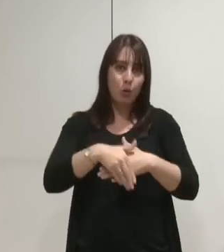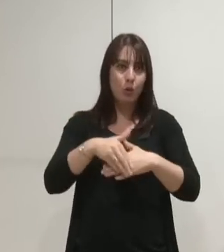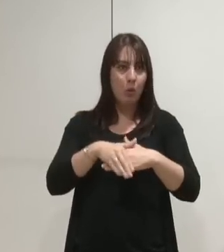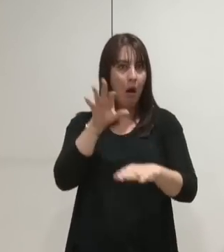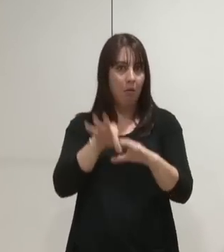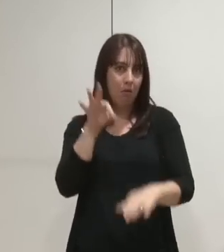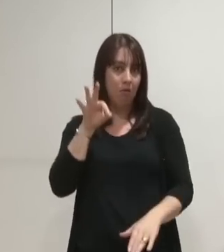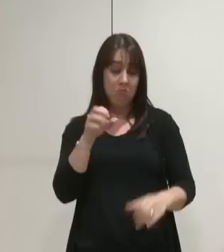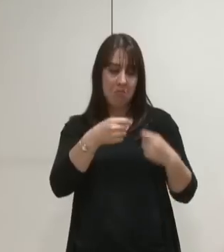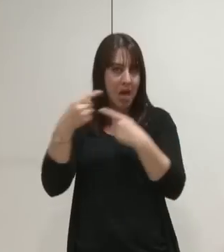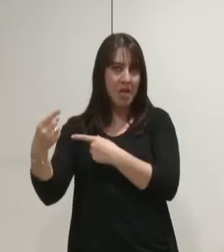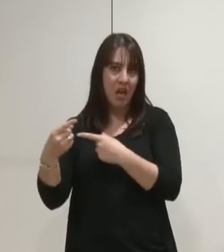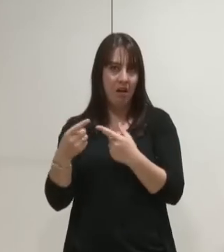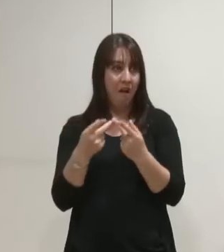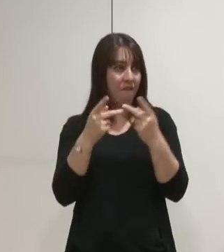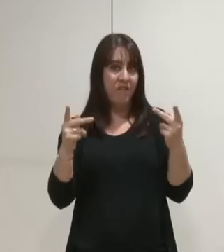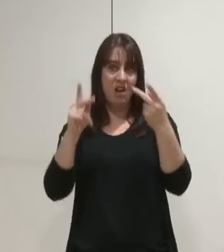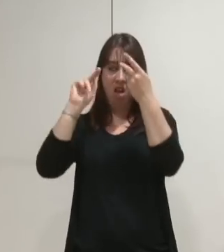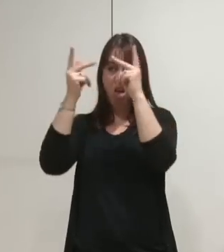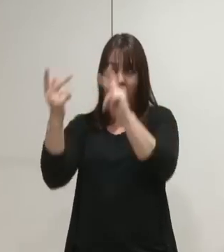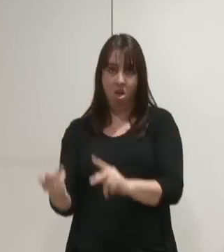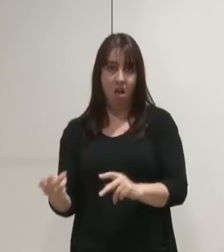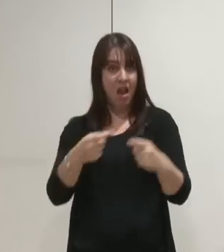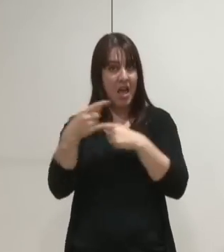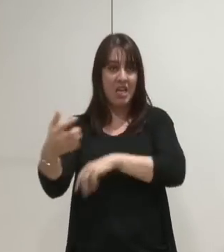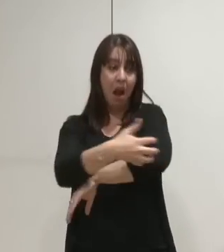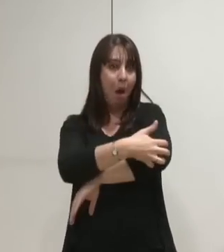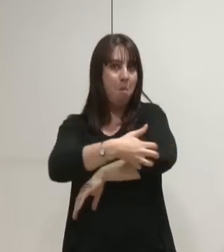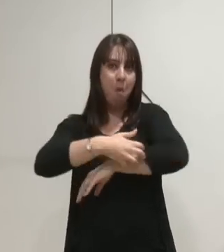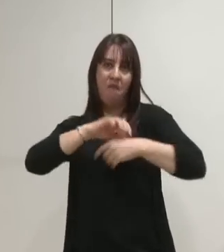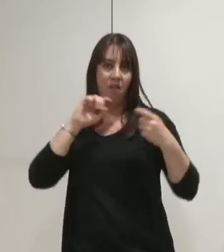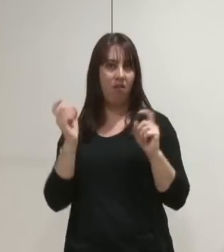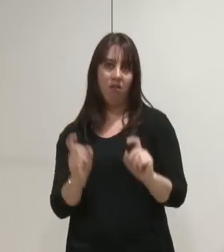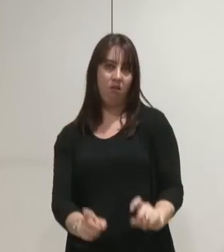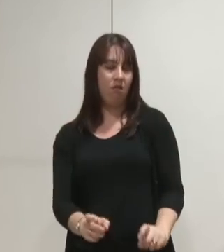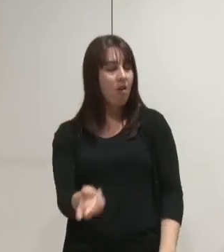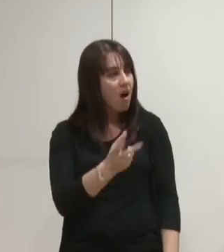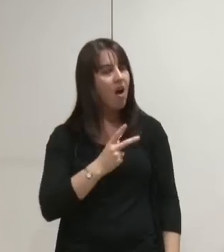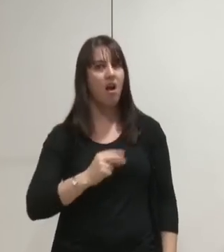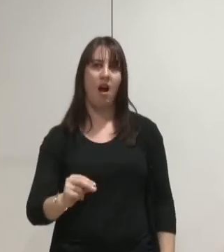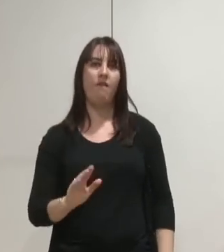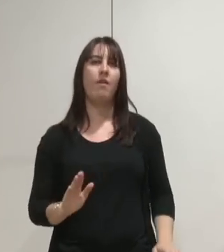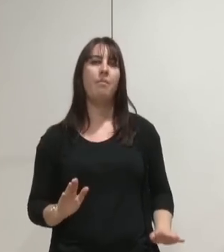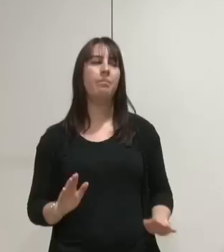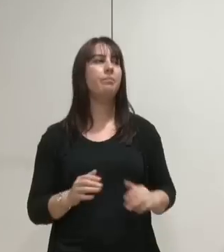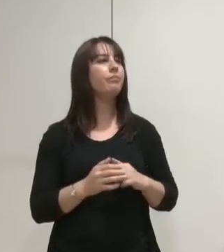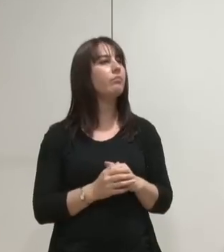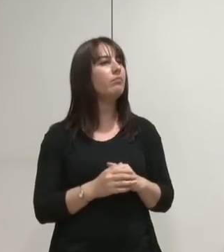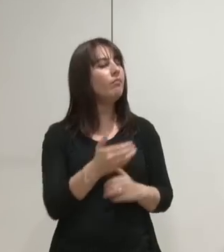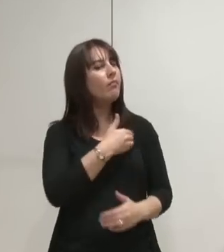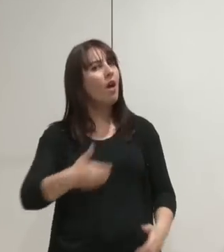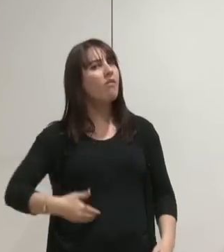appauvrir la ville en dépréciant la valeur de la Sem et c'est grave quelle est enfin votre position